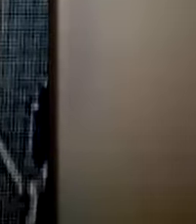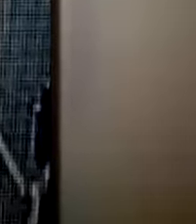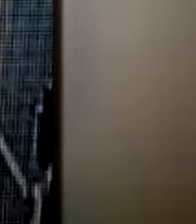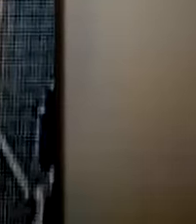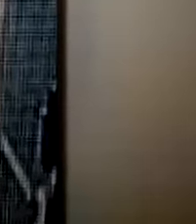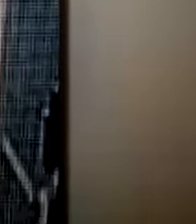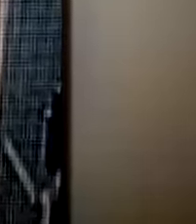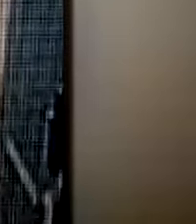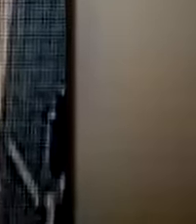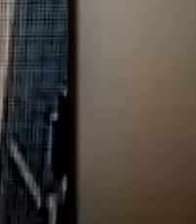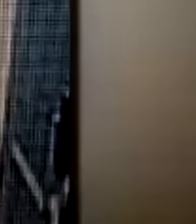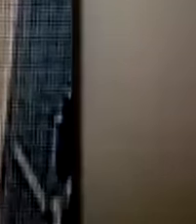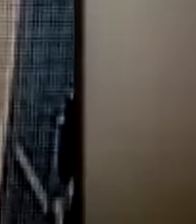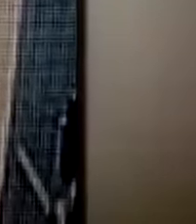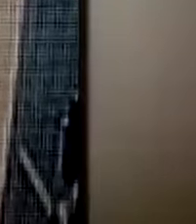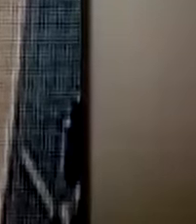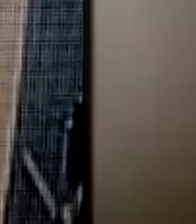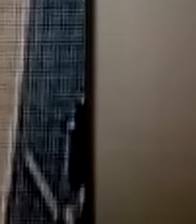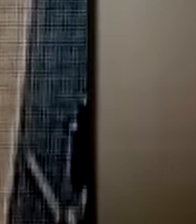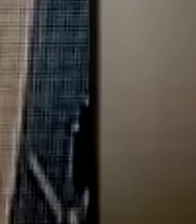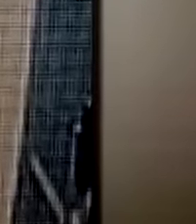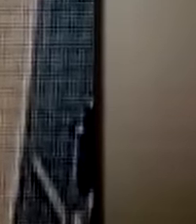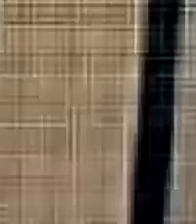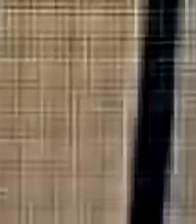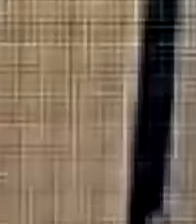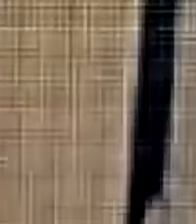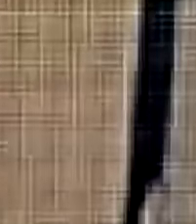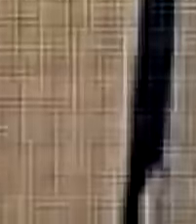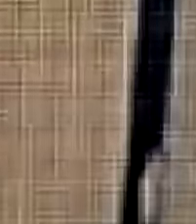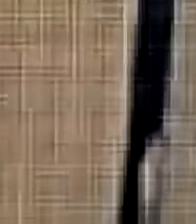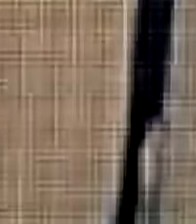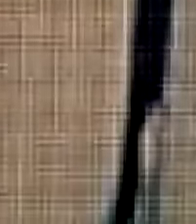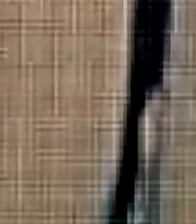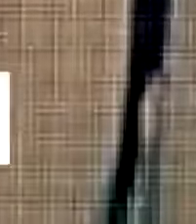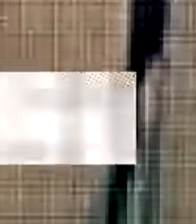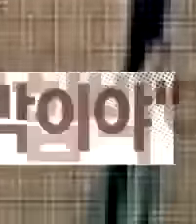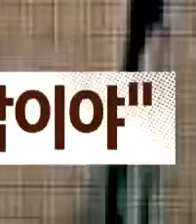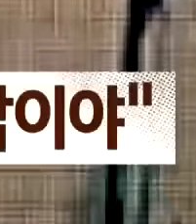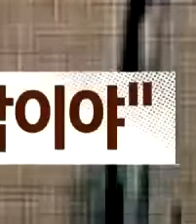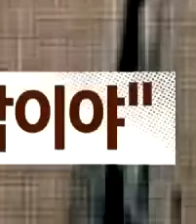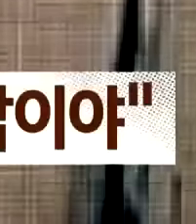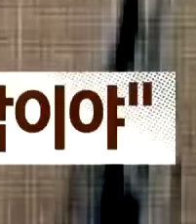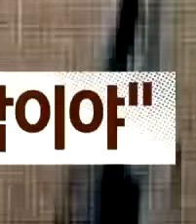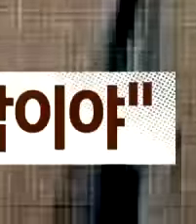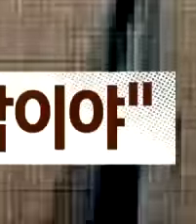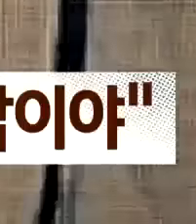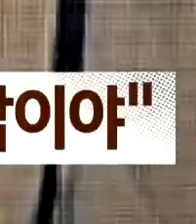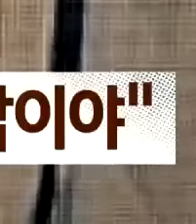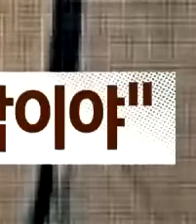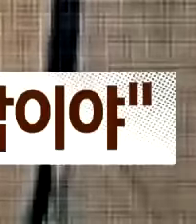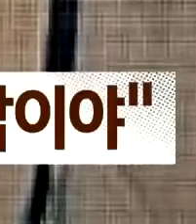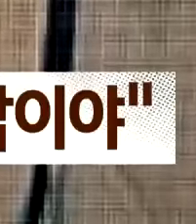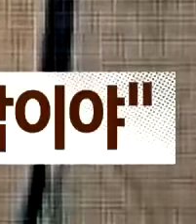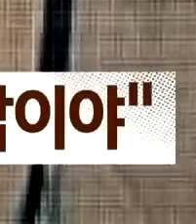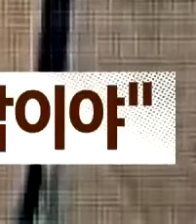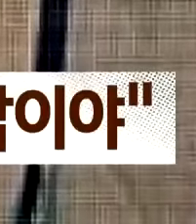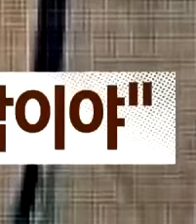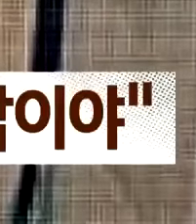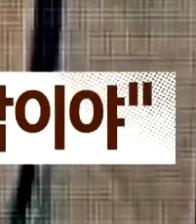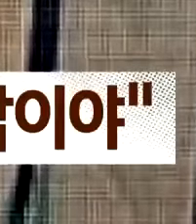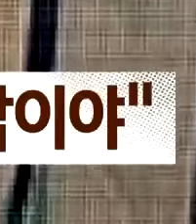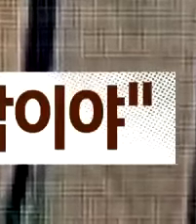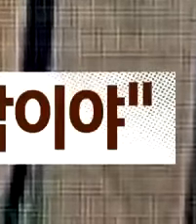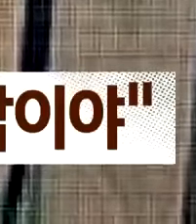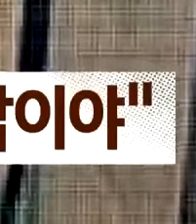오늘의 사건 반장입니다 문앞으로 주문해둔 생수를 훔친 옆집 녀석의 적장 태도에 충격을 받았다는 남성의